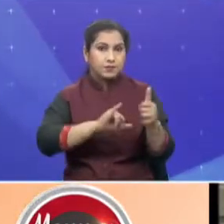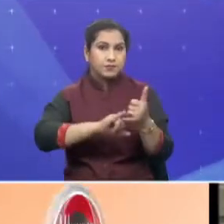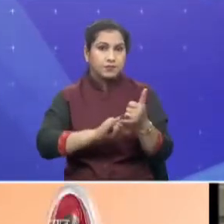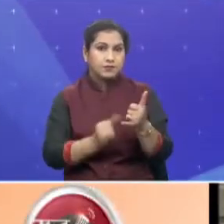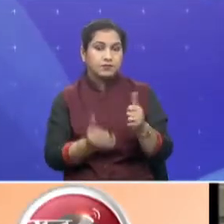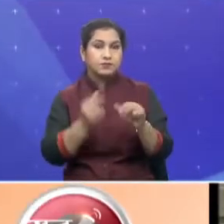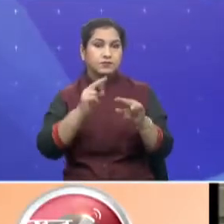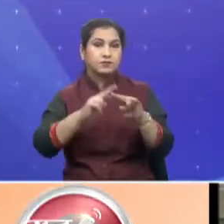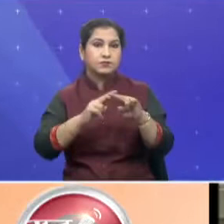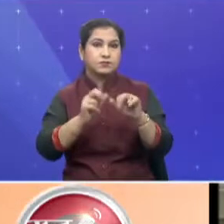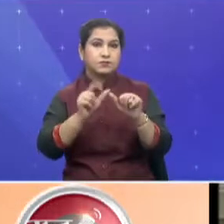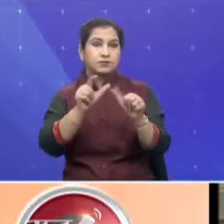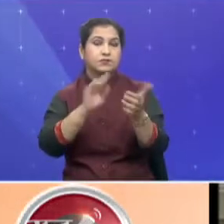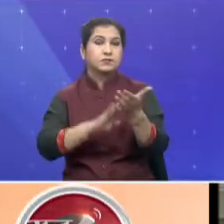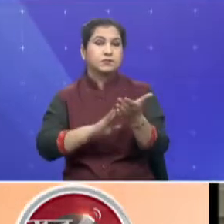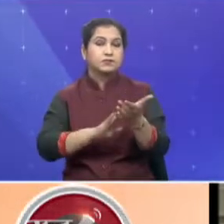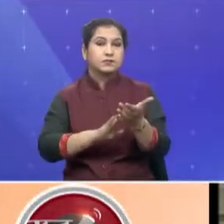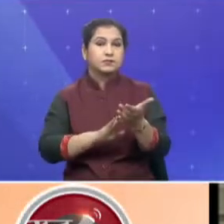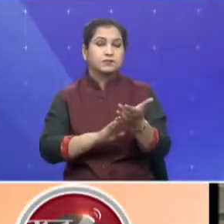शीतलाम,